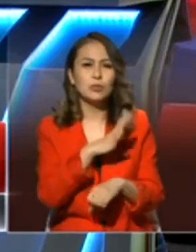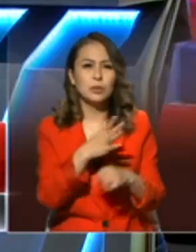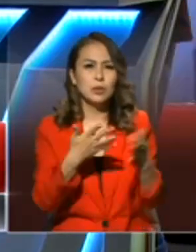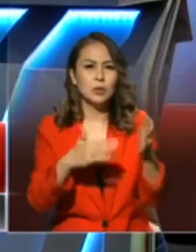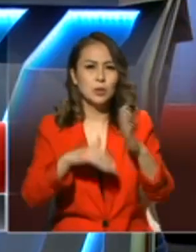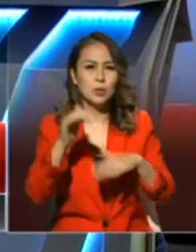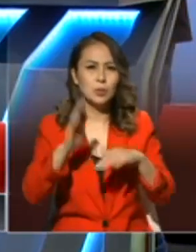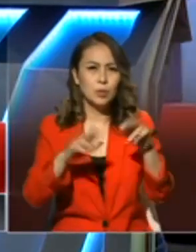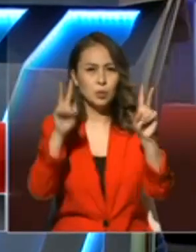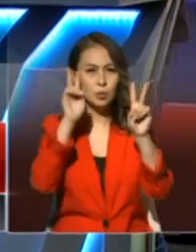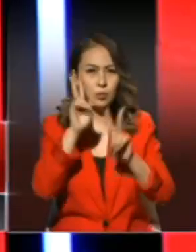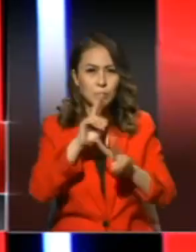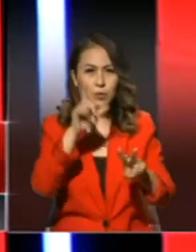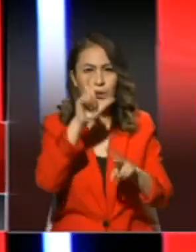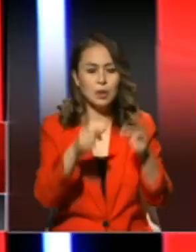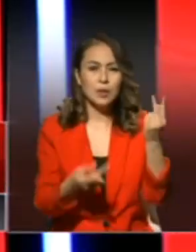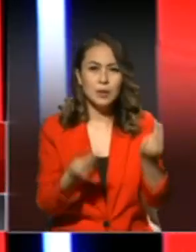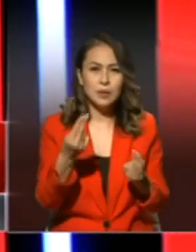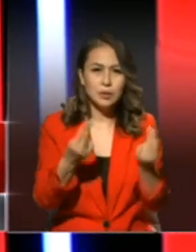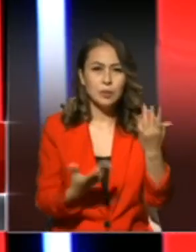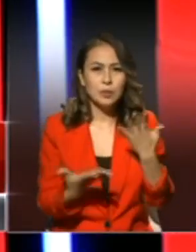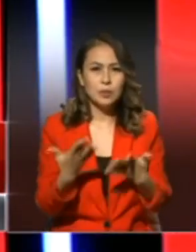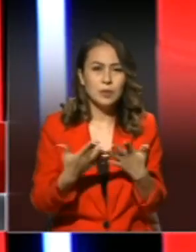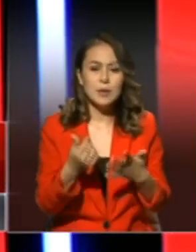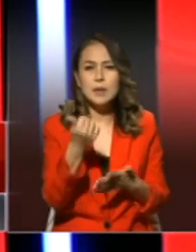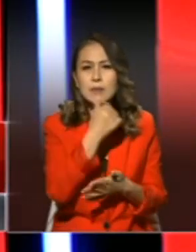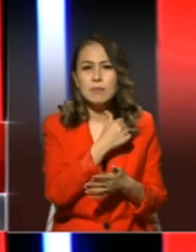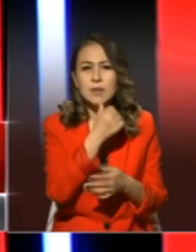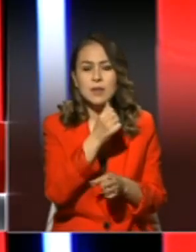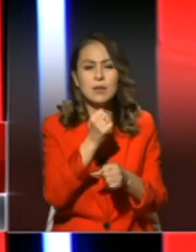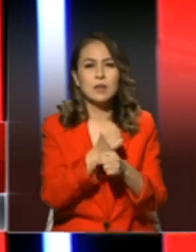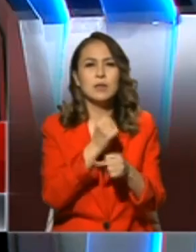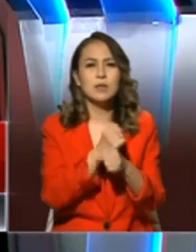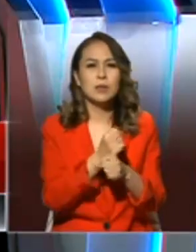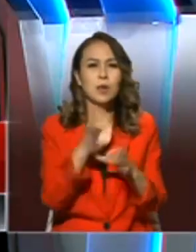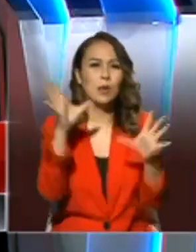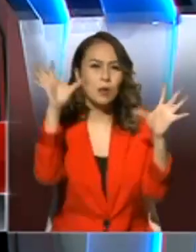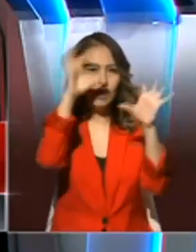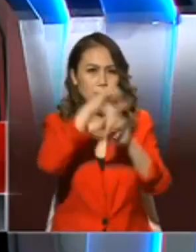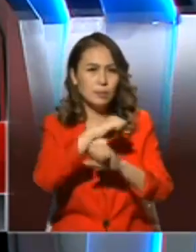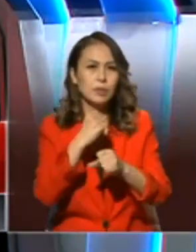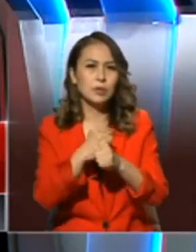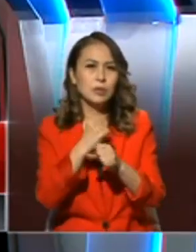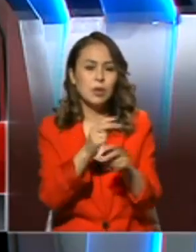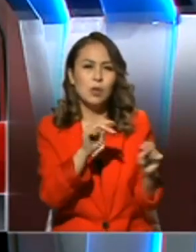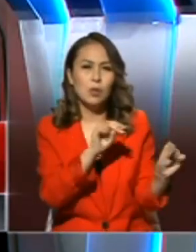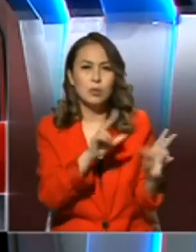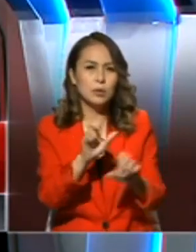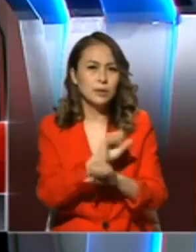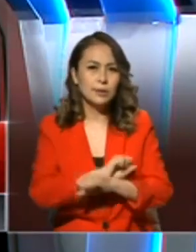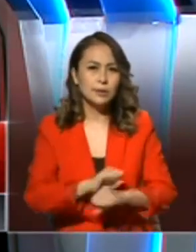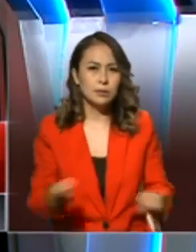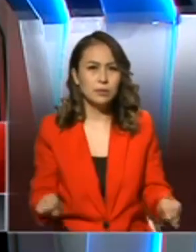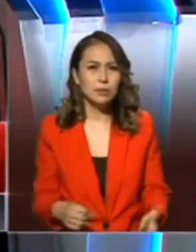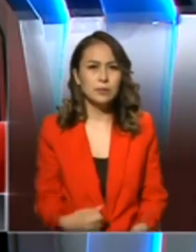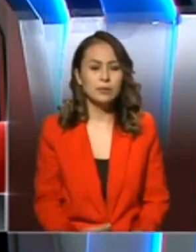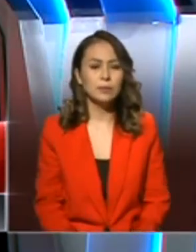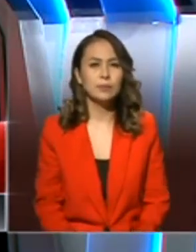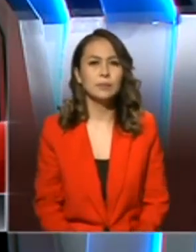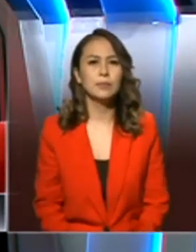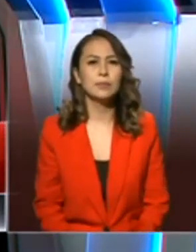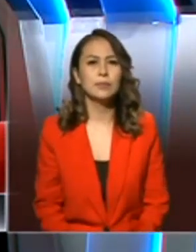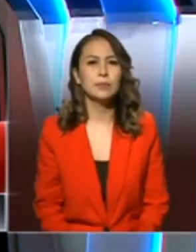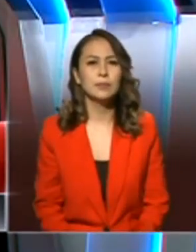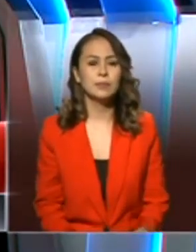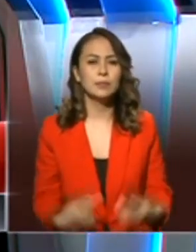нәрсені сендерге не болды? Ойыншық па, испытание жасап, бір күн болмаса біреу болмаса біреу сәтсіз сөз дегеннен болмайды ғой.